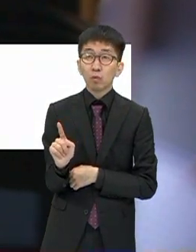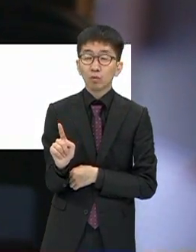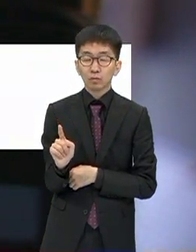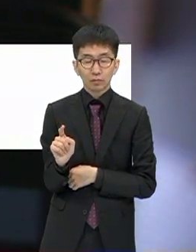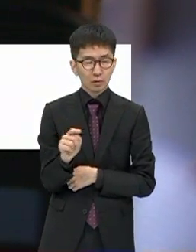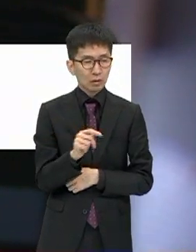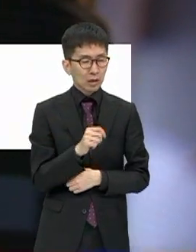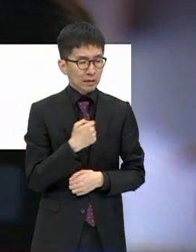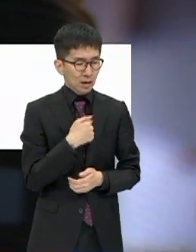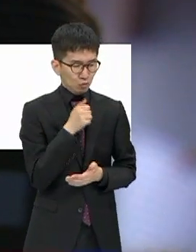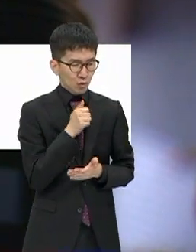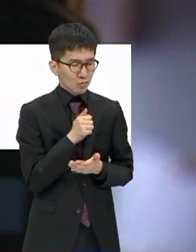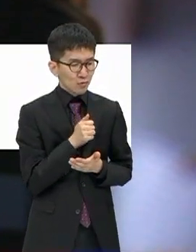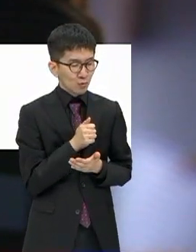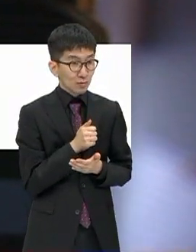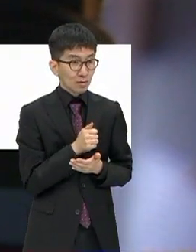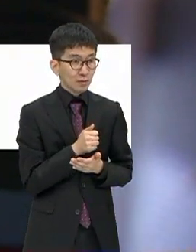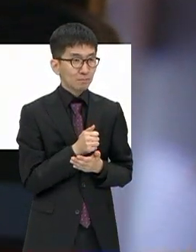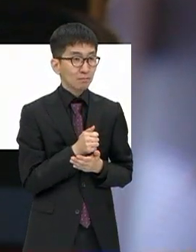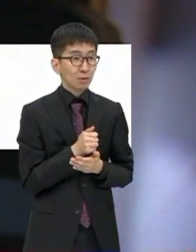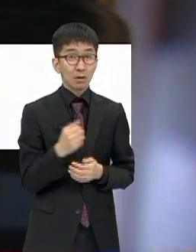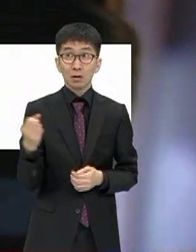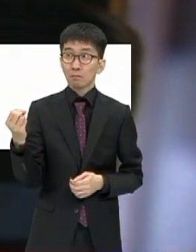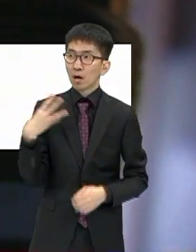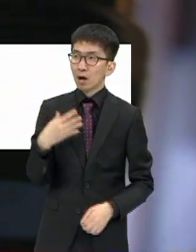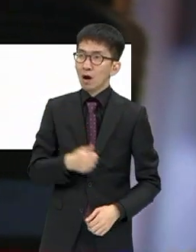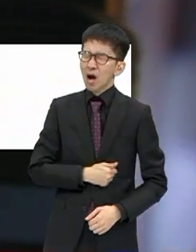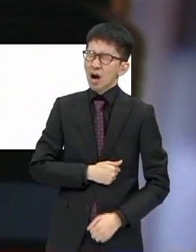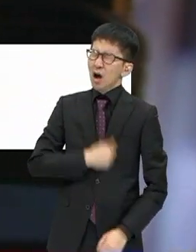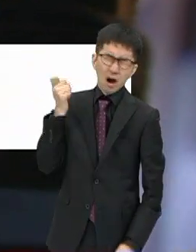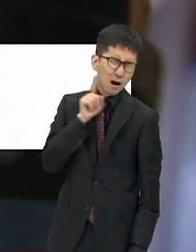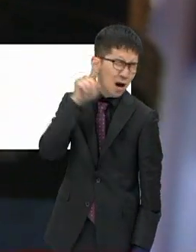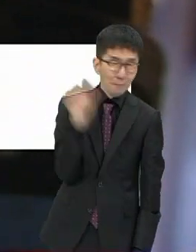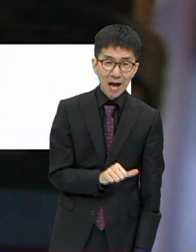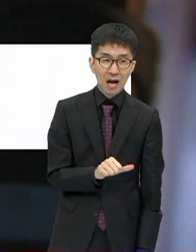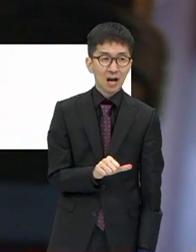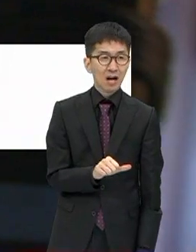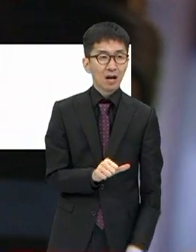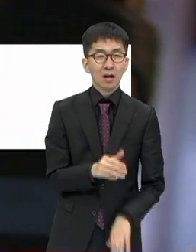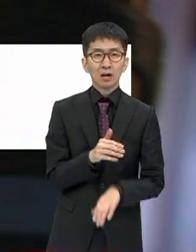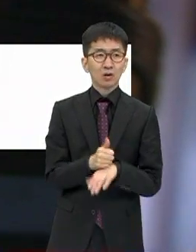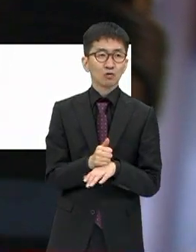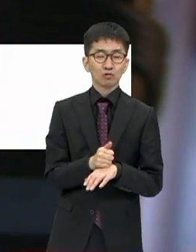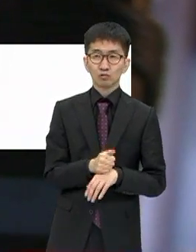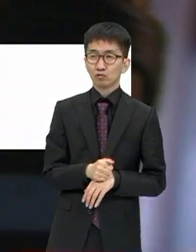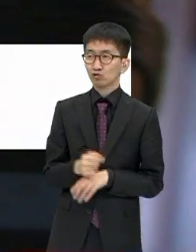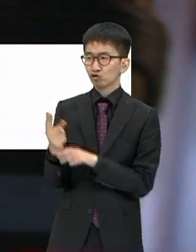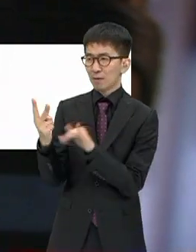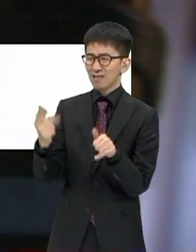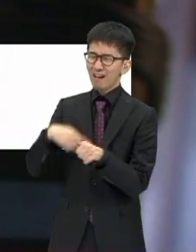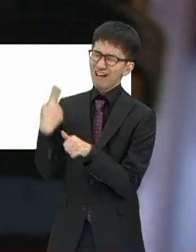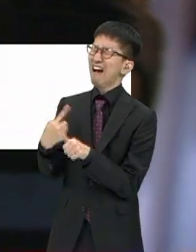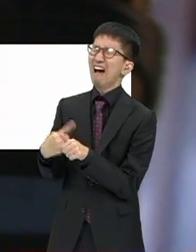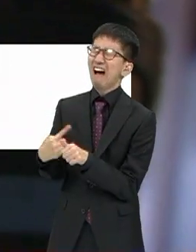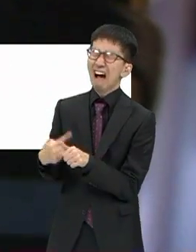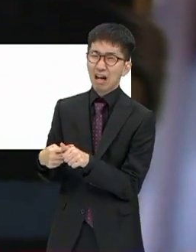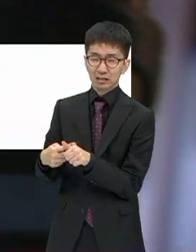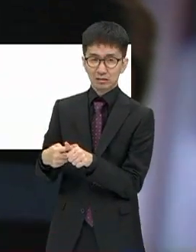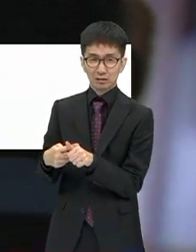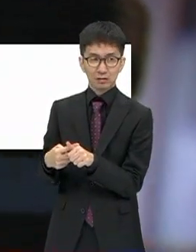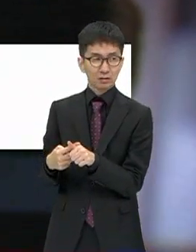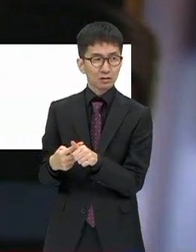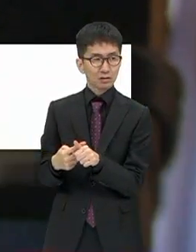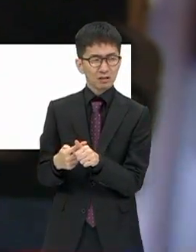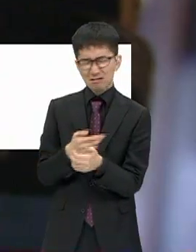뭐 가해했다 그러길래 이제 순간 이제 좀 너무 화가 나서 그 두 사람한테 제가 이제 좀